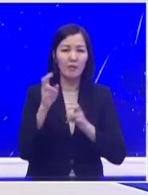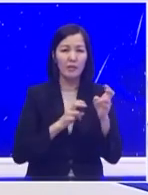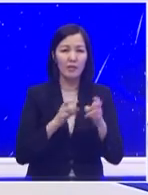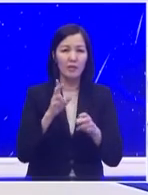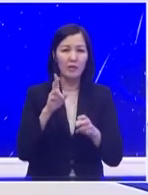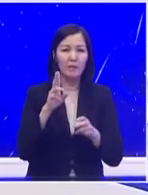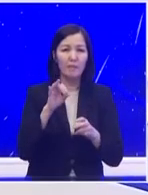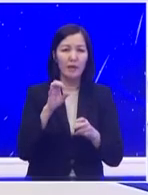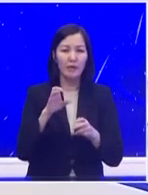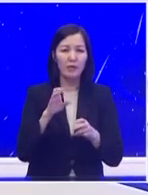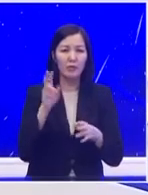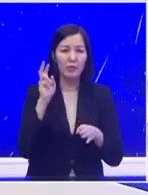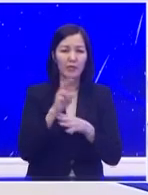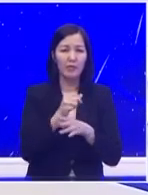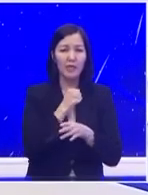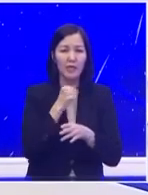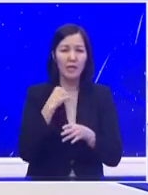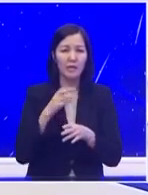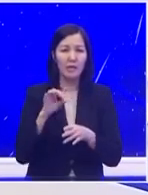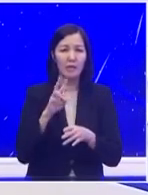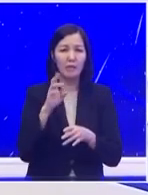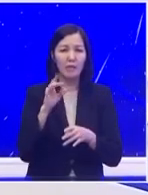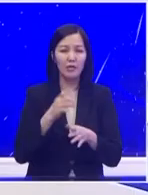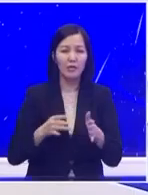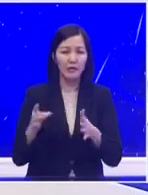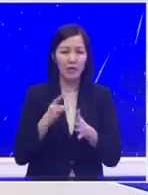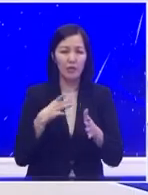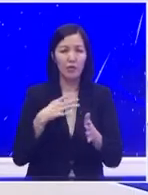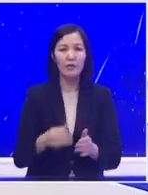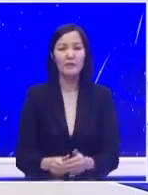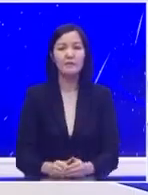Алмазбек Марс. Он посетил сады Талгарского и Ембешеказахского районов.